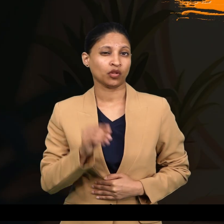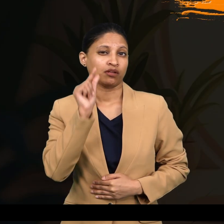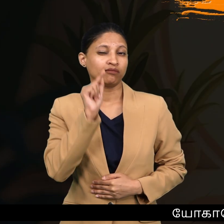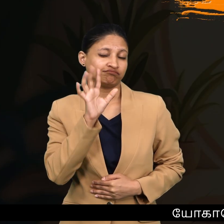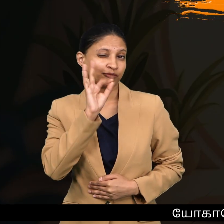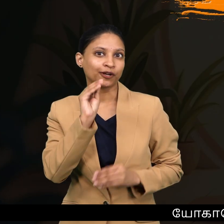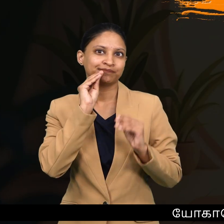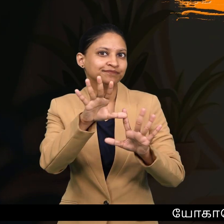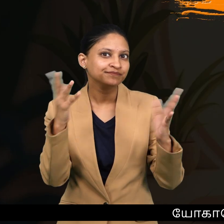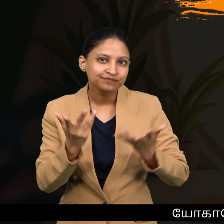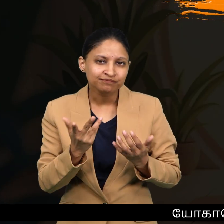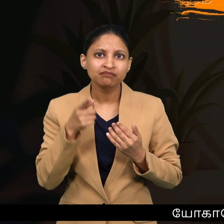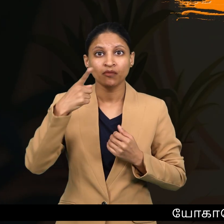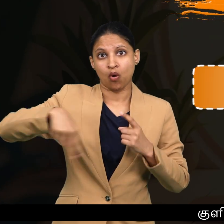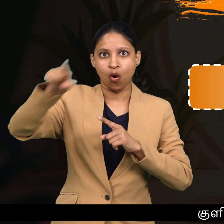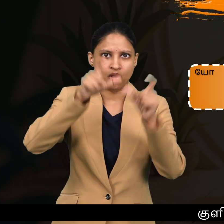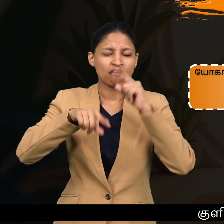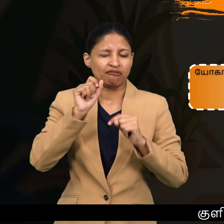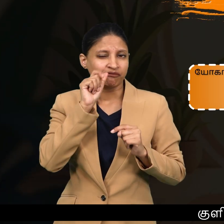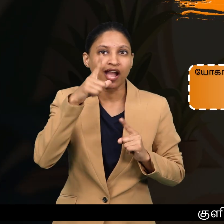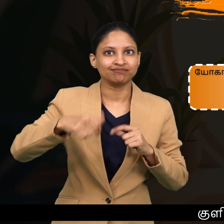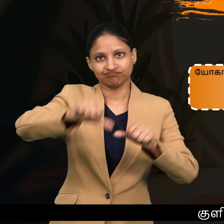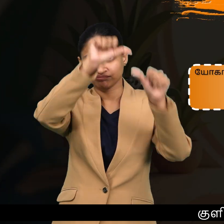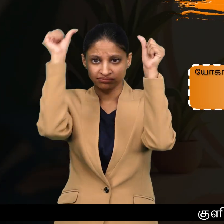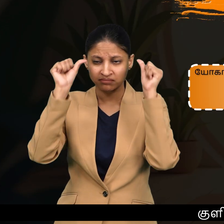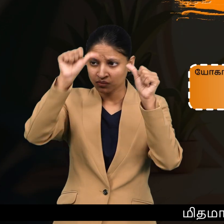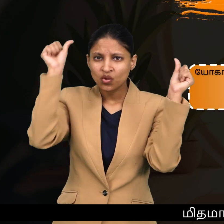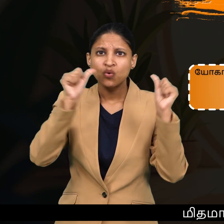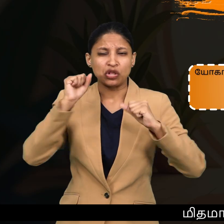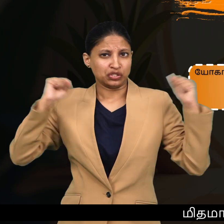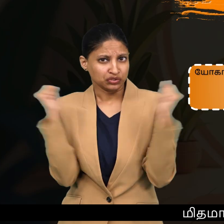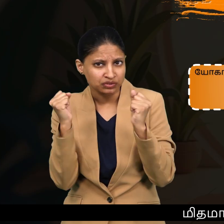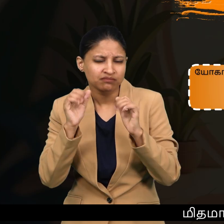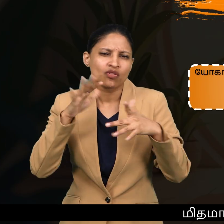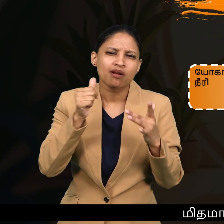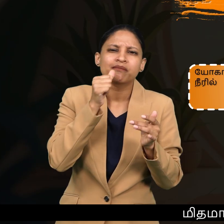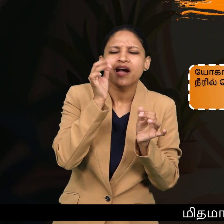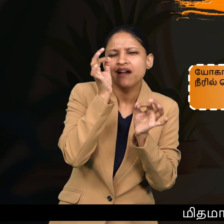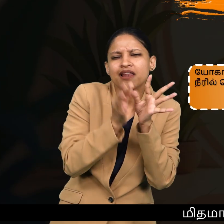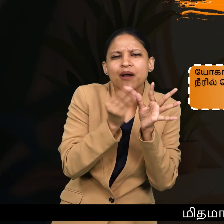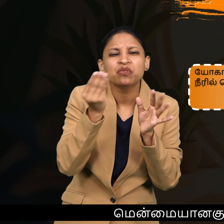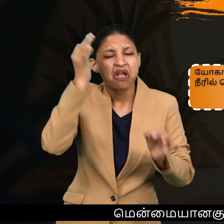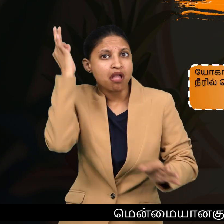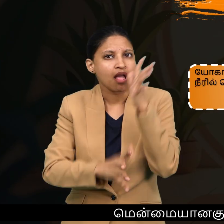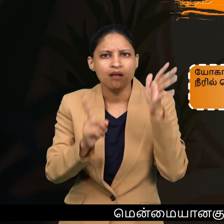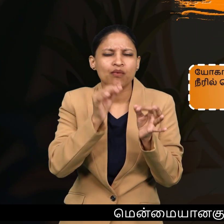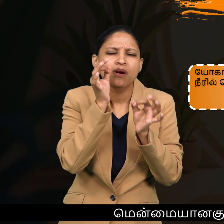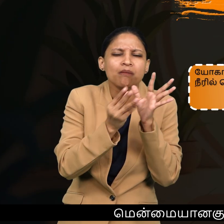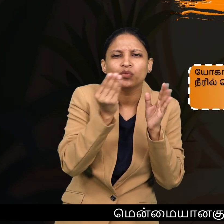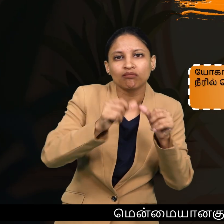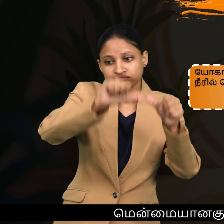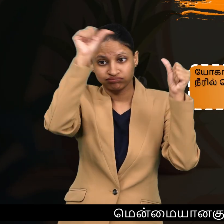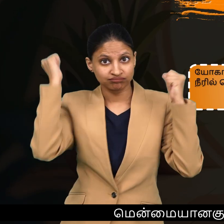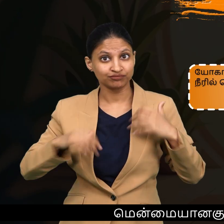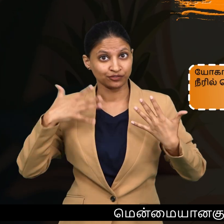குறிப்பு: யோகா செய்வதற்கு முன் குளிர்ந்த அல்லது மிதமான சூடான நீரில் மென்மையான